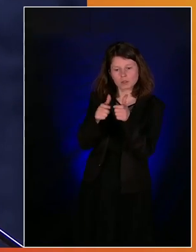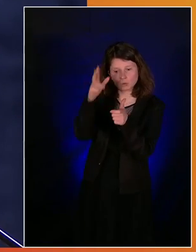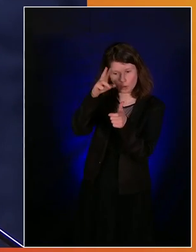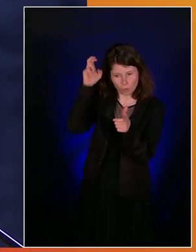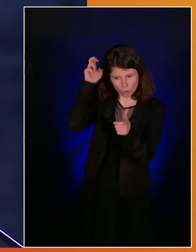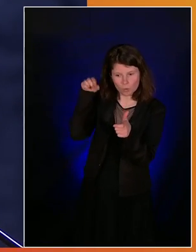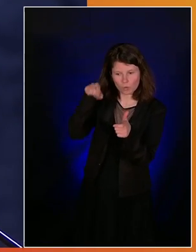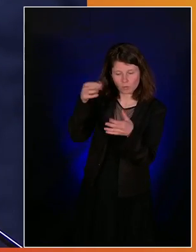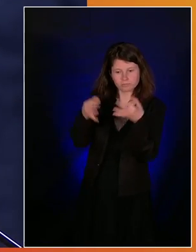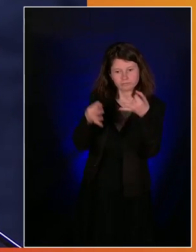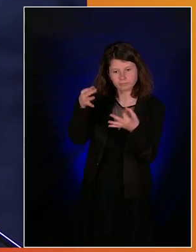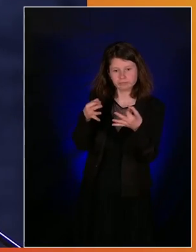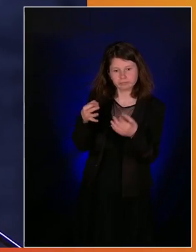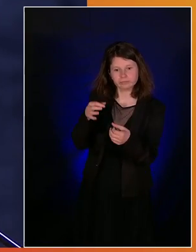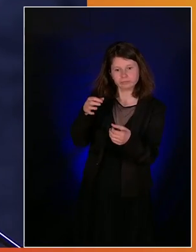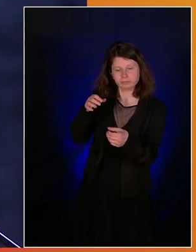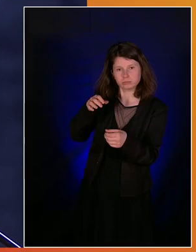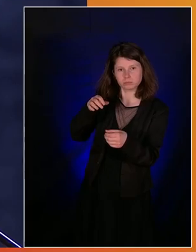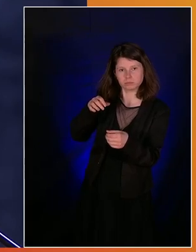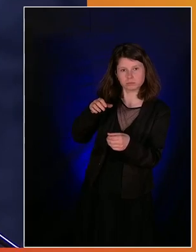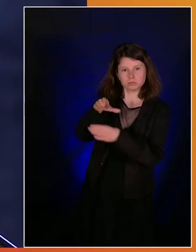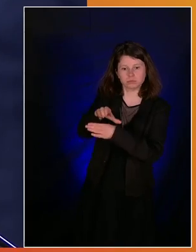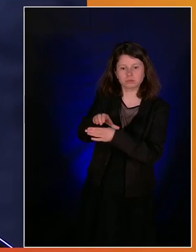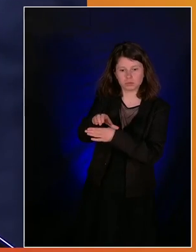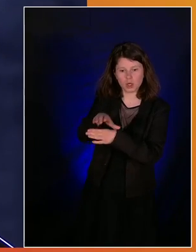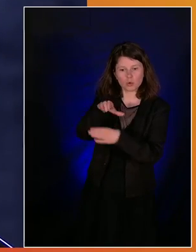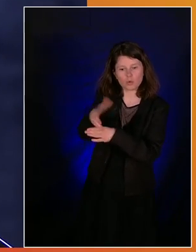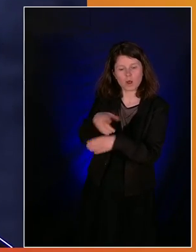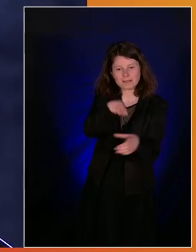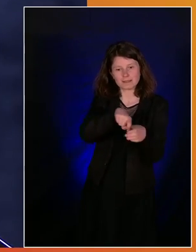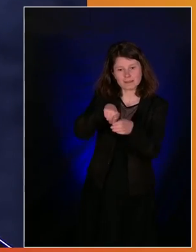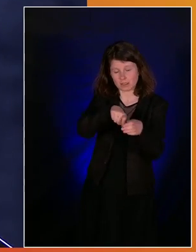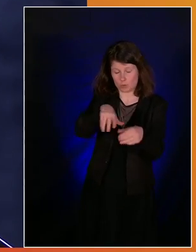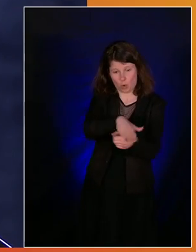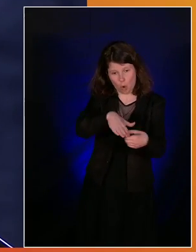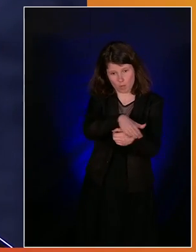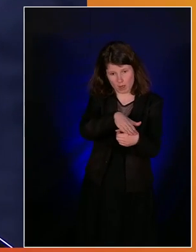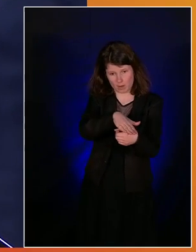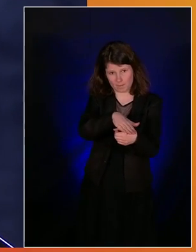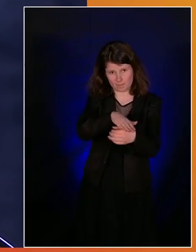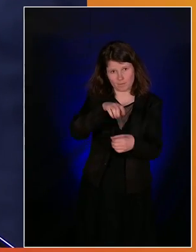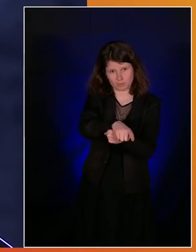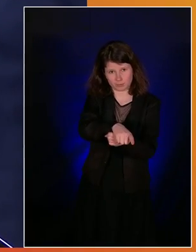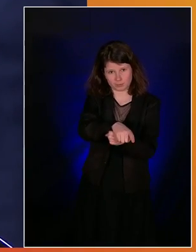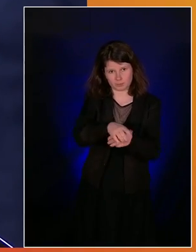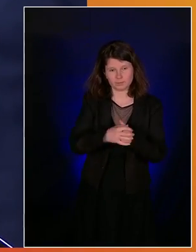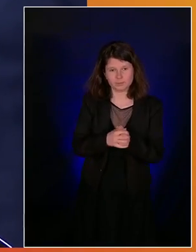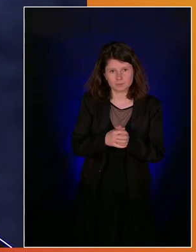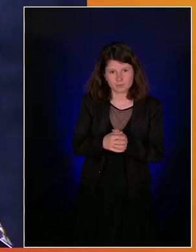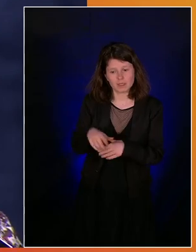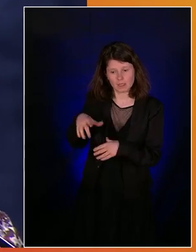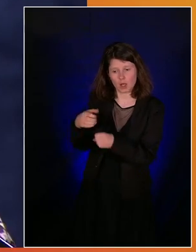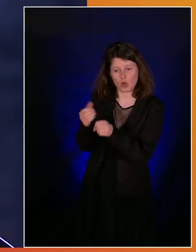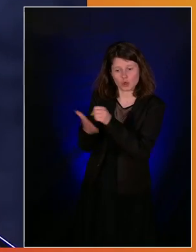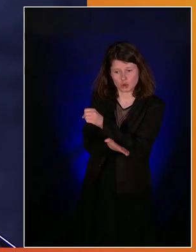jurisprudence contre l'ensemble du syndicalisme et si pourtant c'est bien un enjeu interprofessionnel